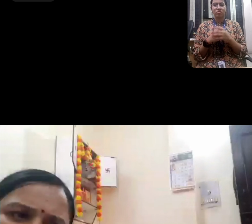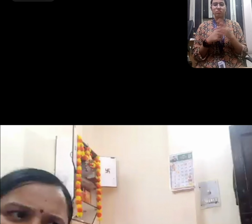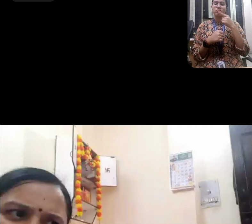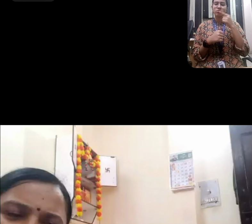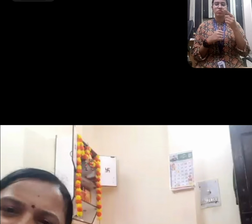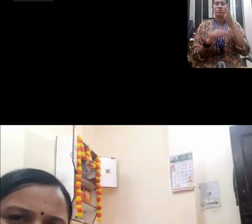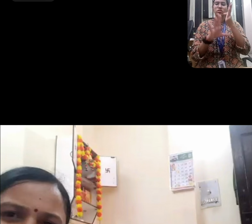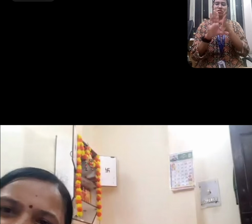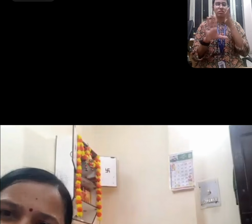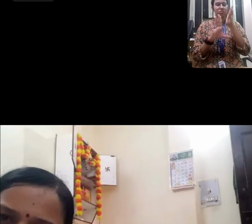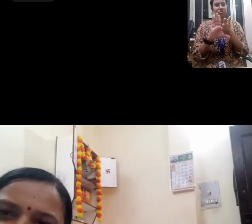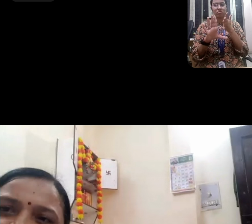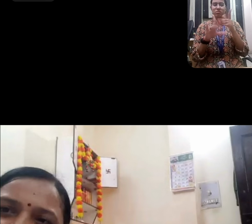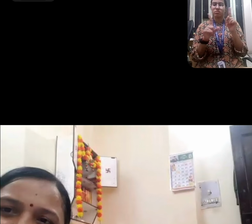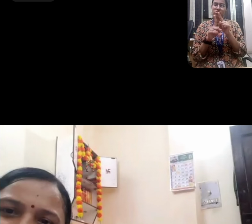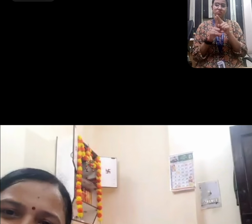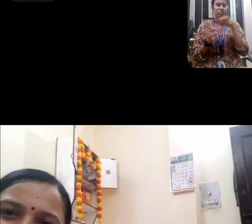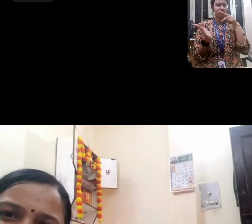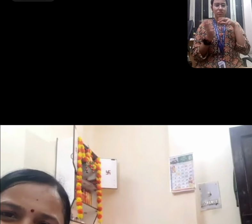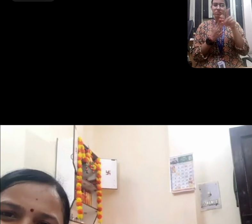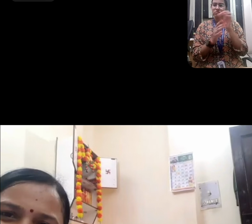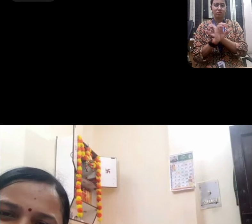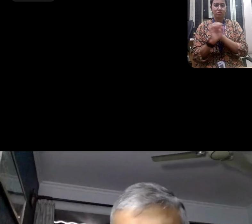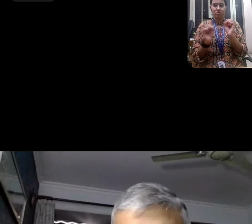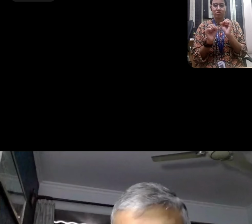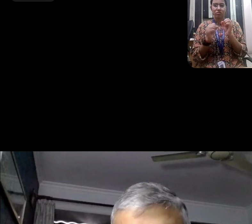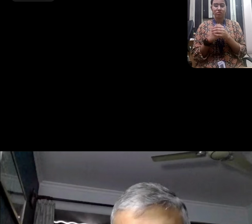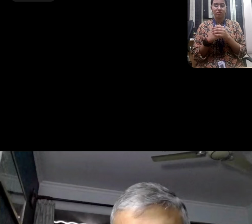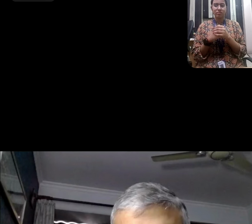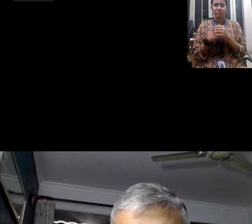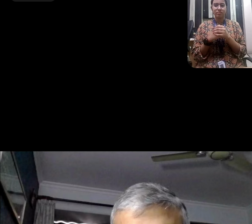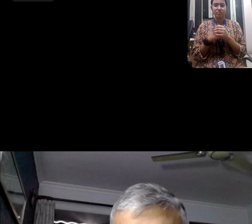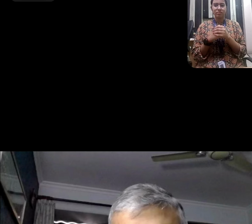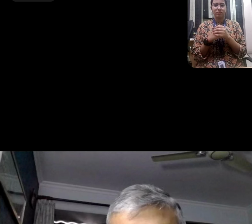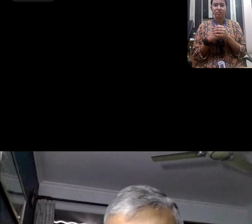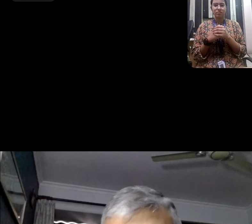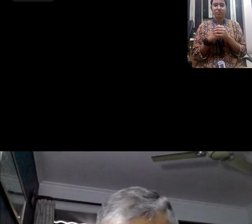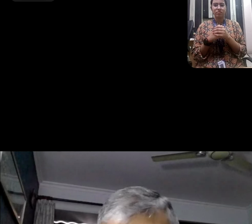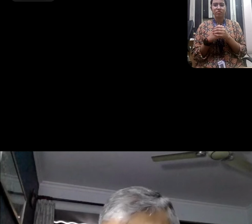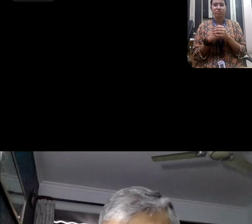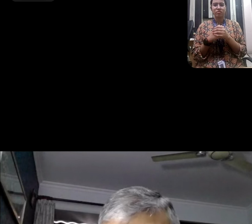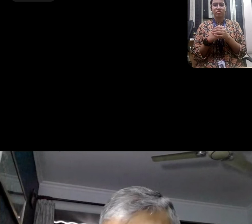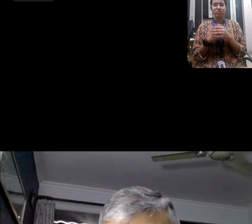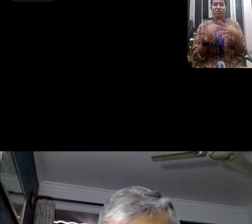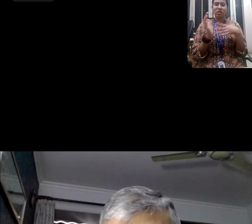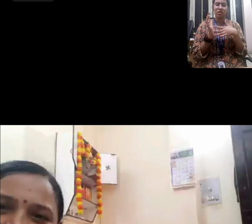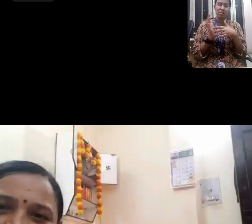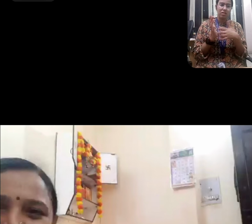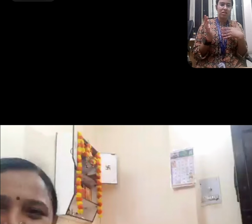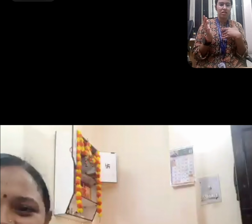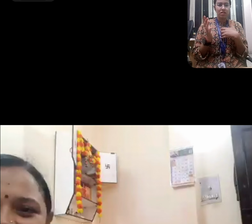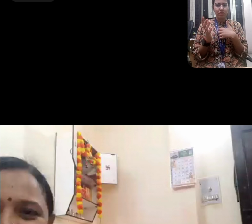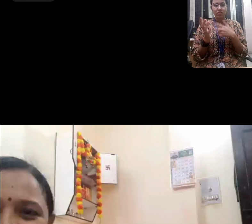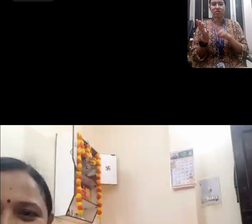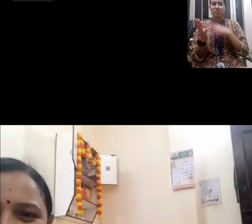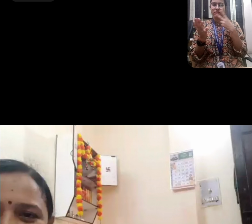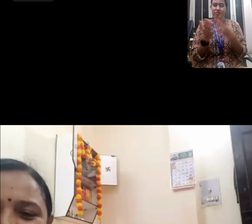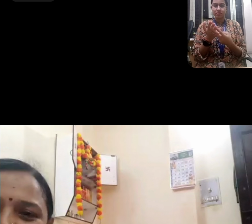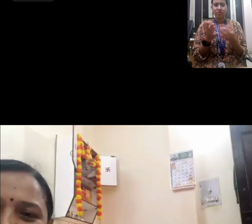ना, छह सात साल तक इसका वैसे ही चला है, जैसे थक जाती थी, चल नहीं पाती थी, डिसबैलेंस ही हो जाती